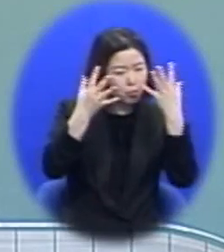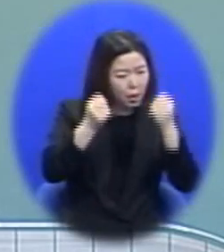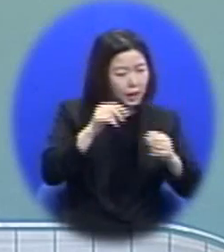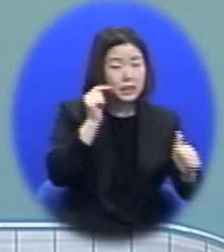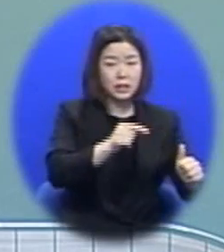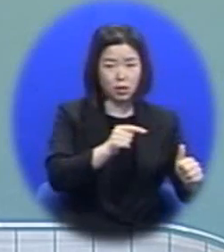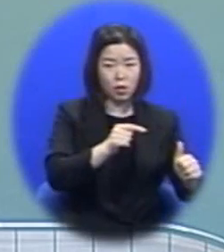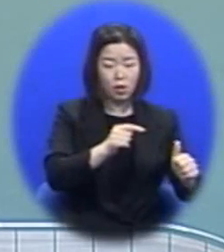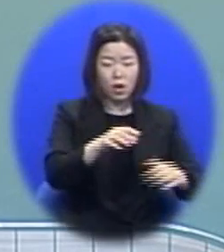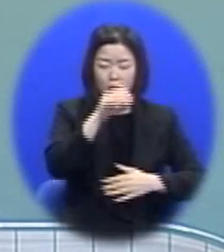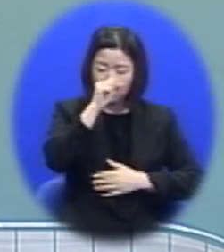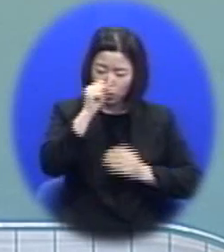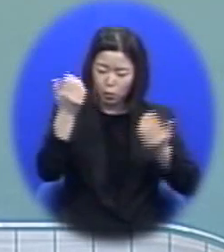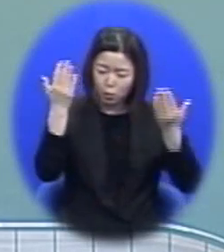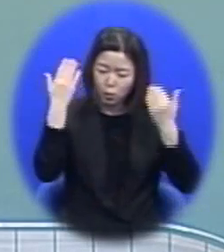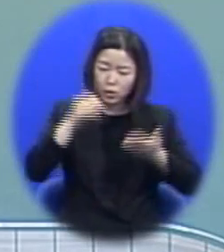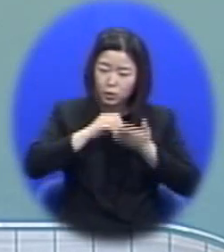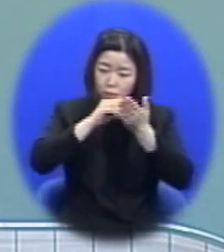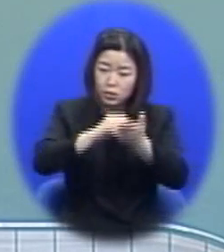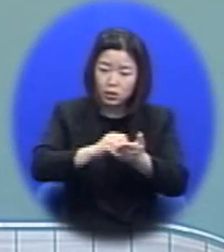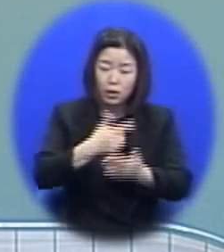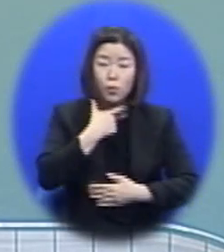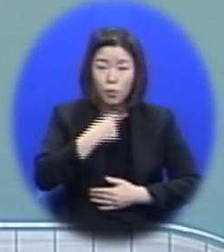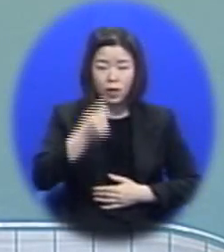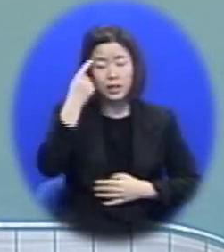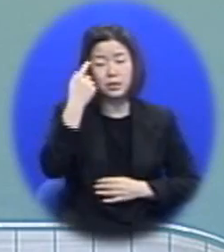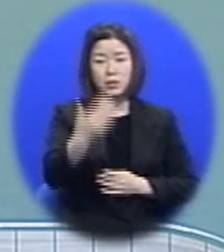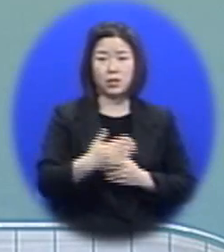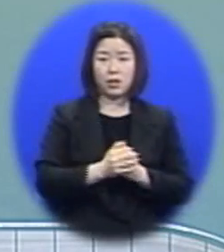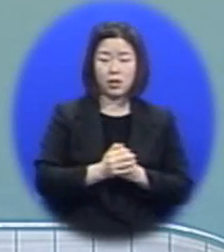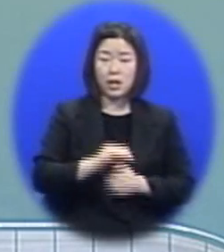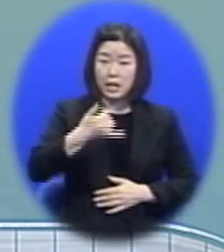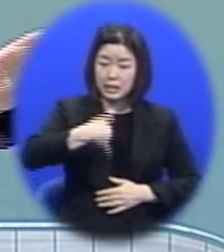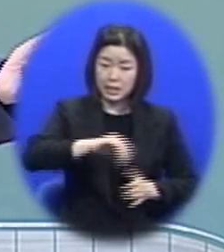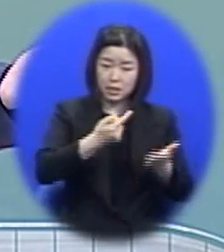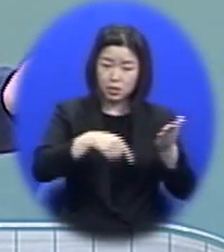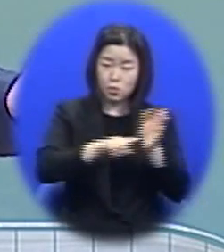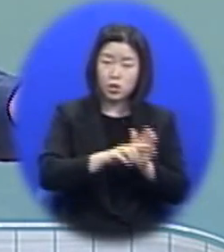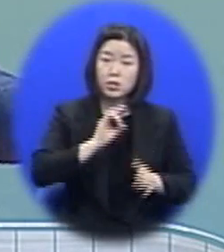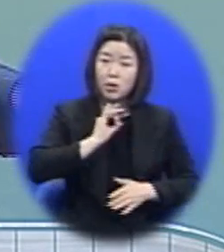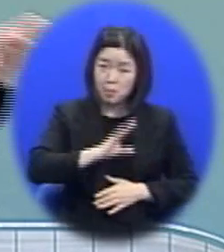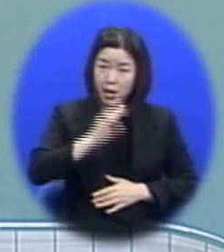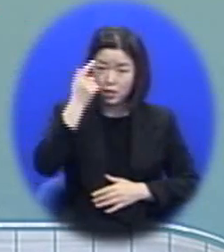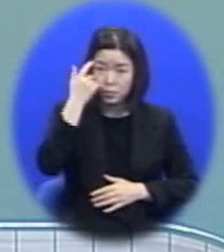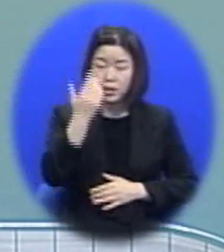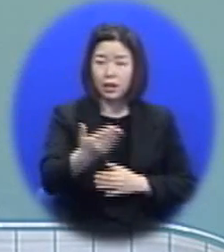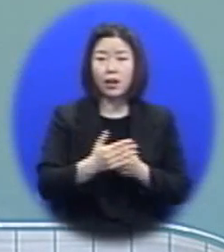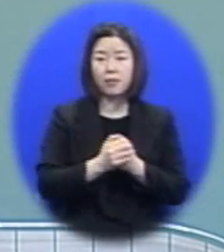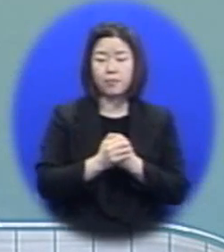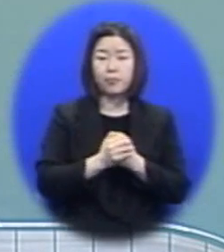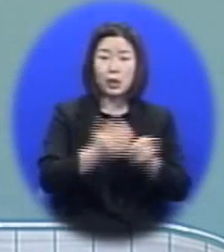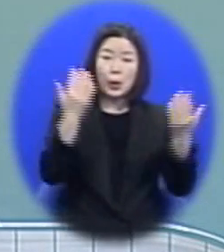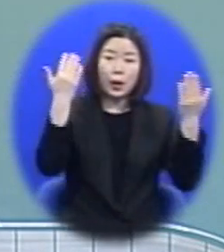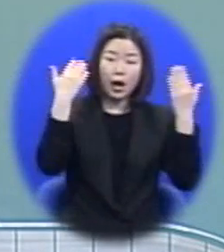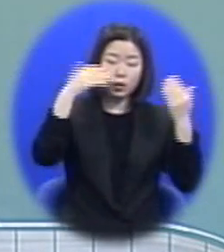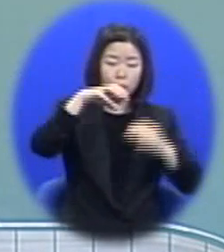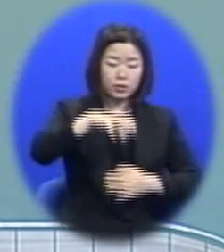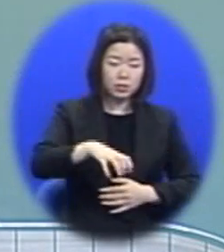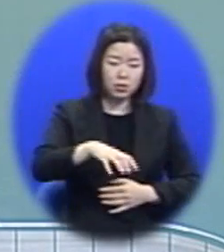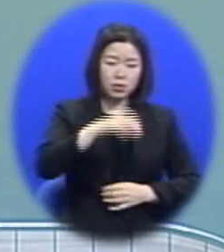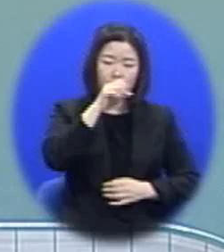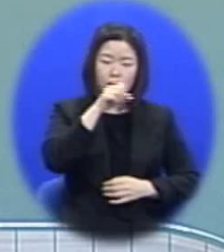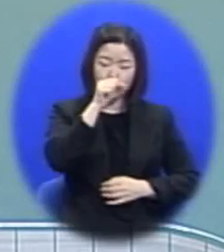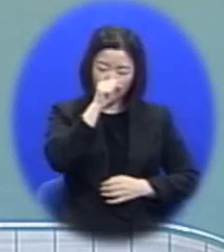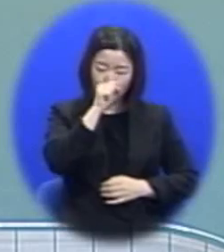원하십니까 자녀들을 위해서만 그런 겁니까 아이가 학교 가서 공부를 잘하고 좋은 성적을